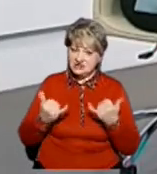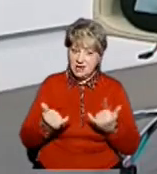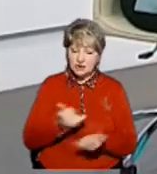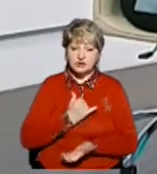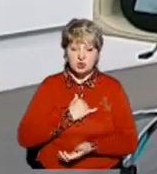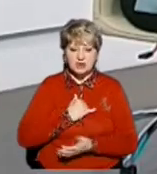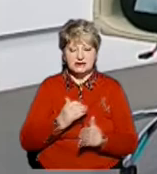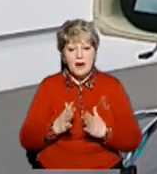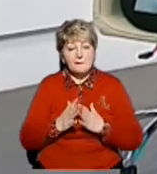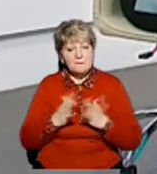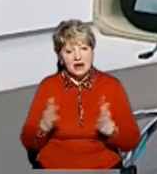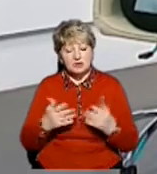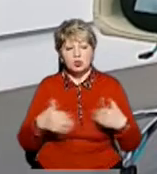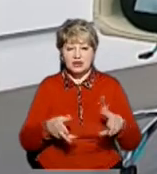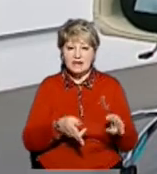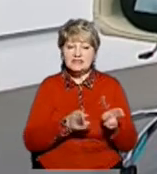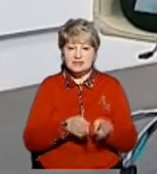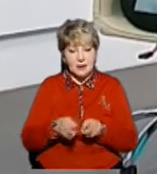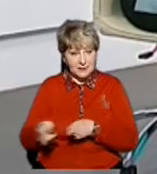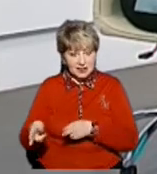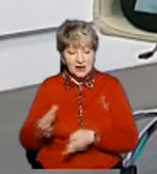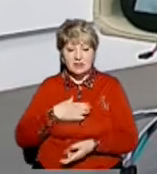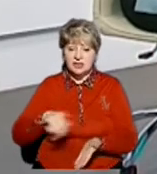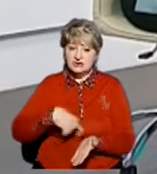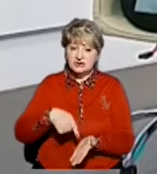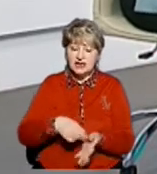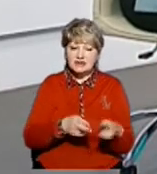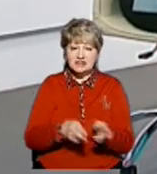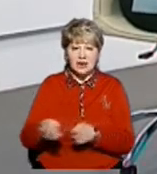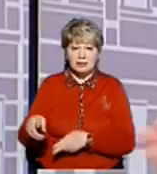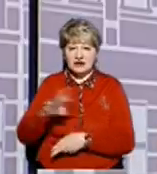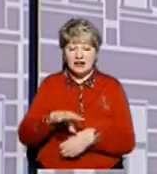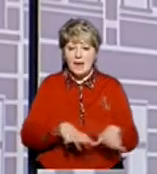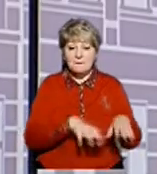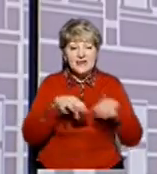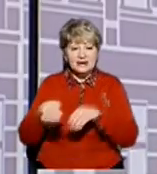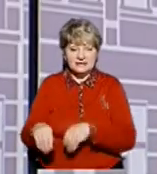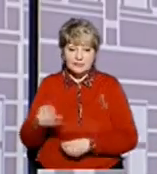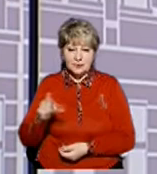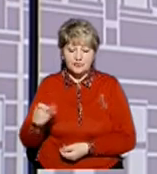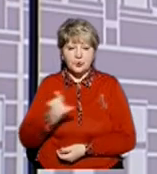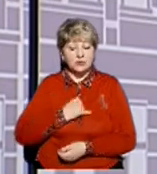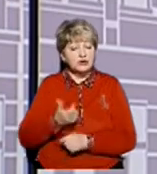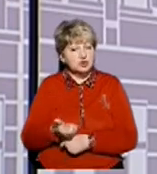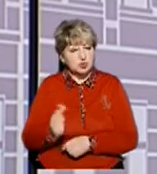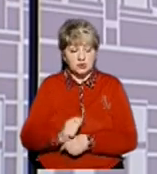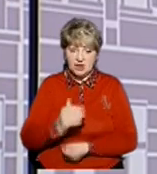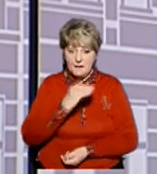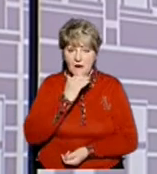нас більш воно вже так стабільне, наше місто стабільне для переселенців, правильно? правильно ось це говорять, що в нас дуже